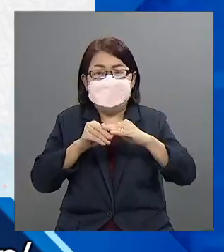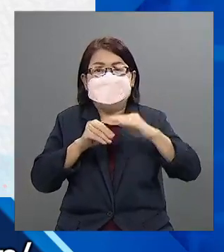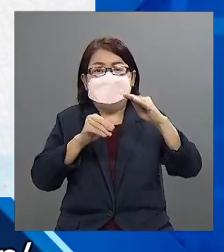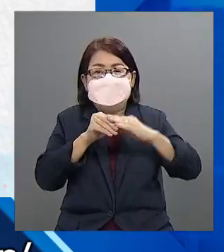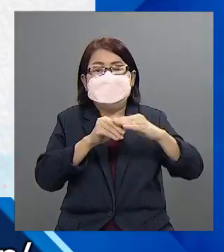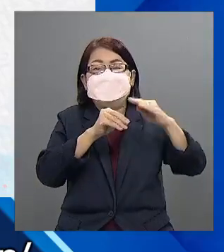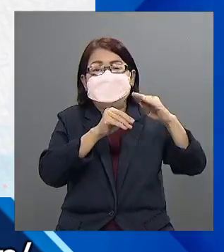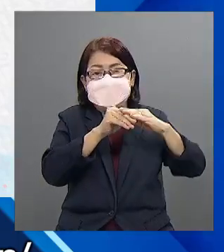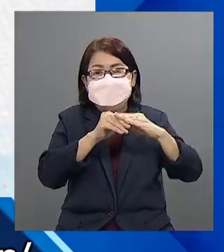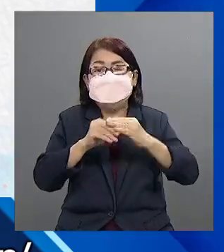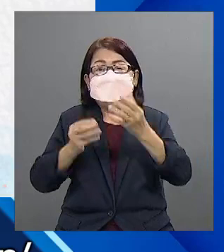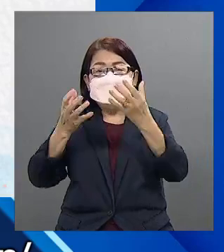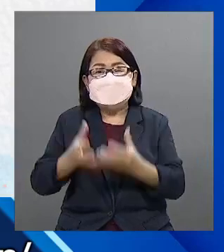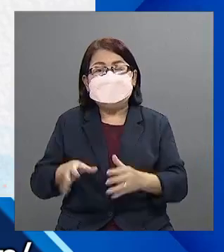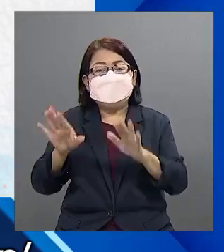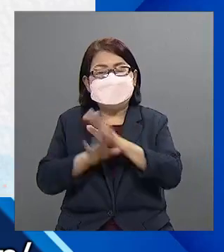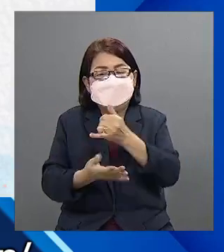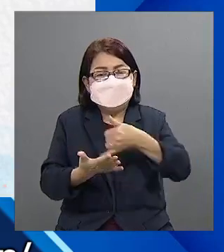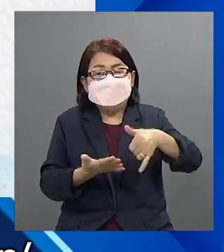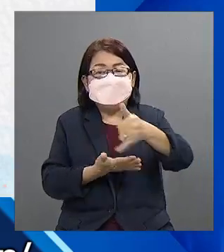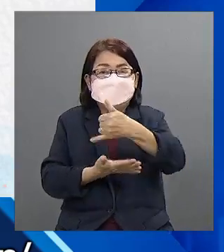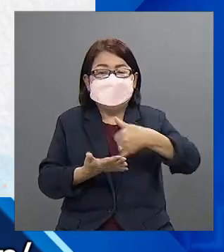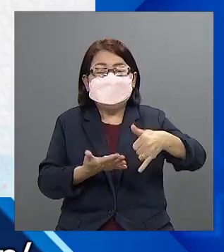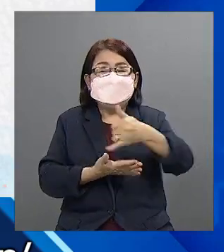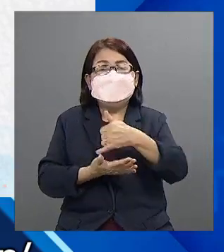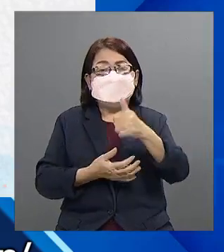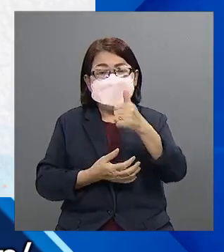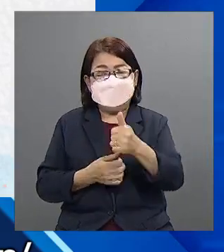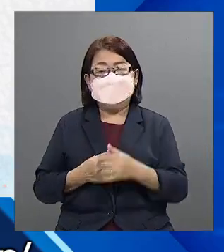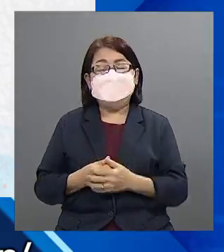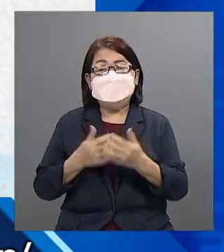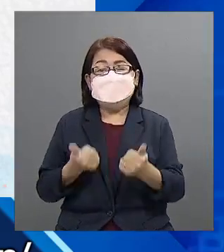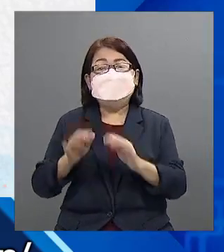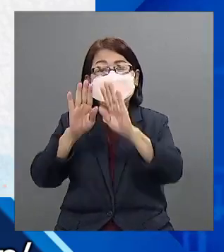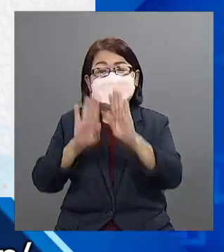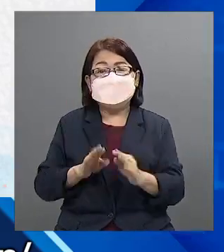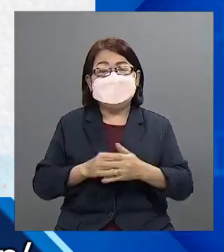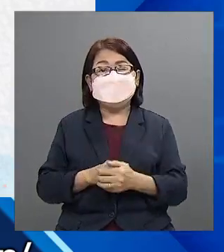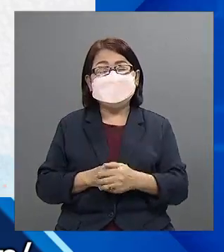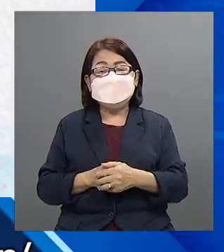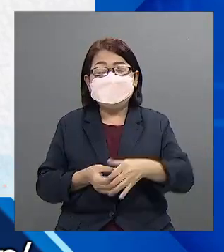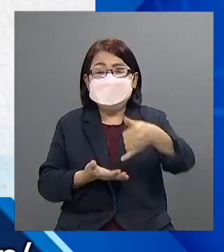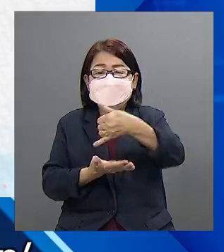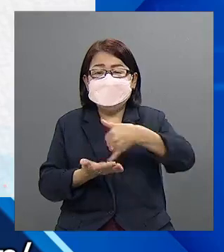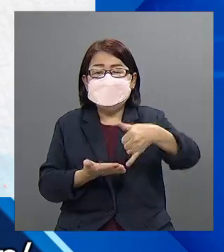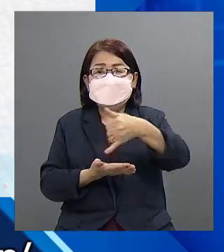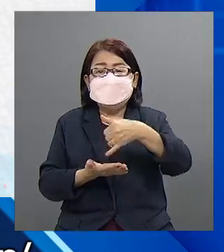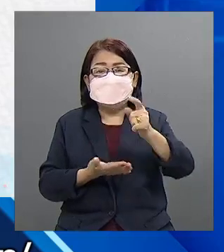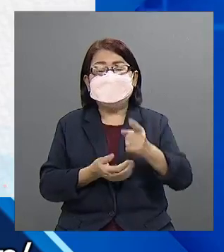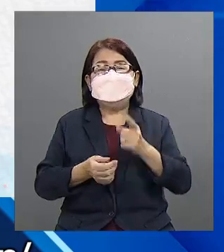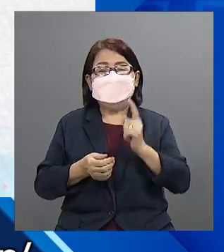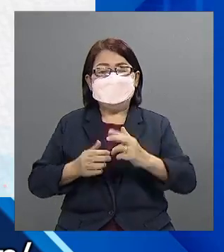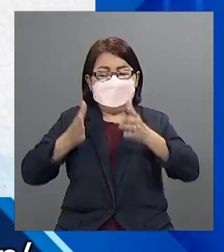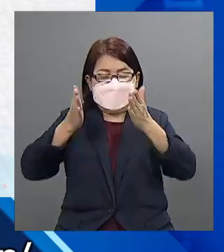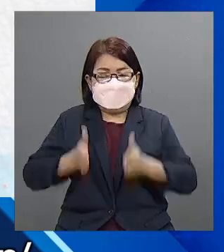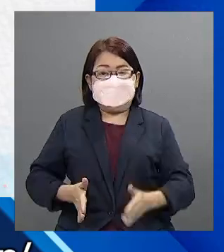แบบแอโรบิกเอ็กซ์เซอร์ไซส์ซึ่งการฝึกแบบแอโรบิกเอ็กซ์เซอร์ไซส์เนี่ยก็คือการขยับร่างกายส่วนต่างๆนะค